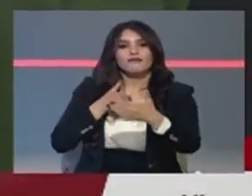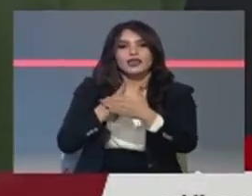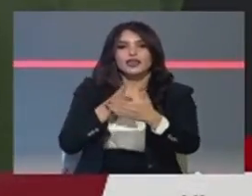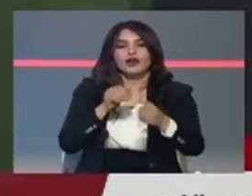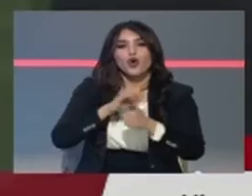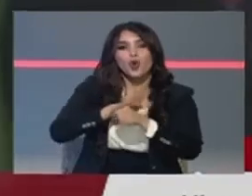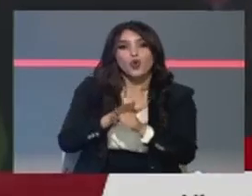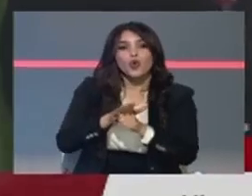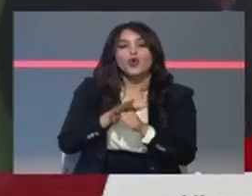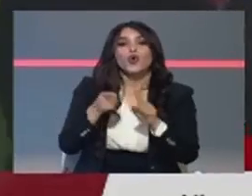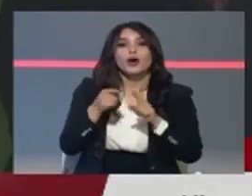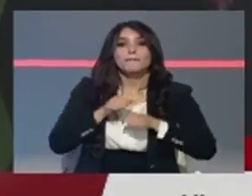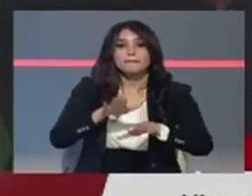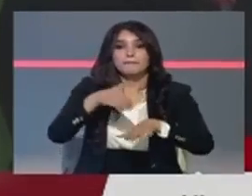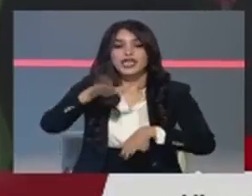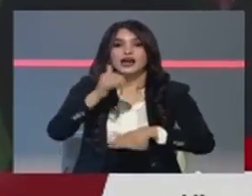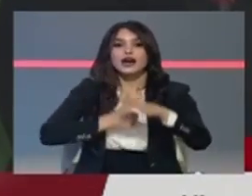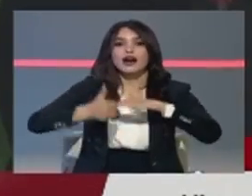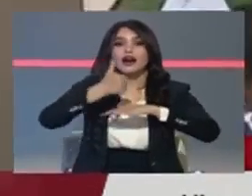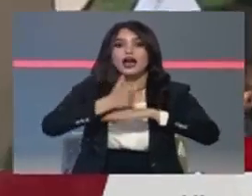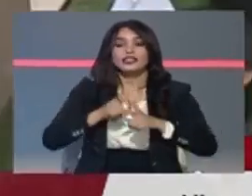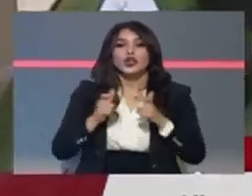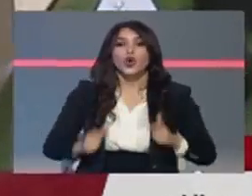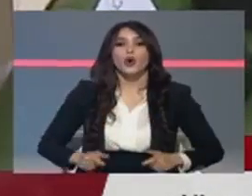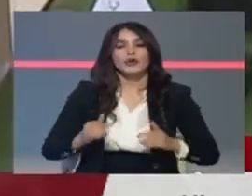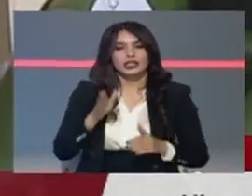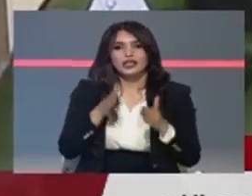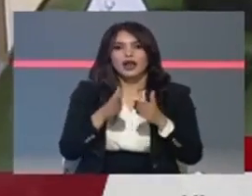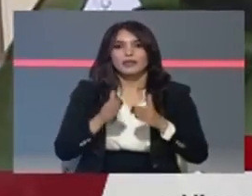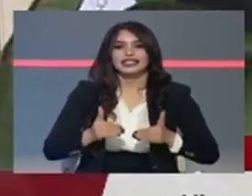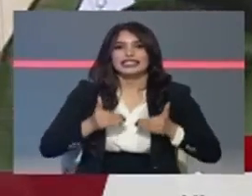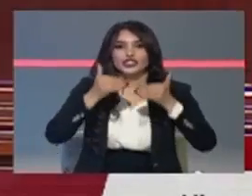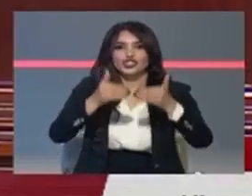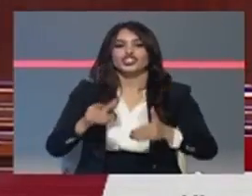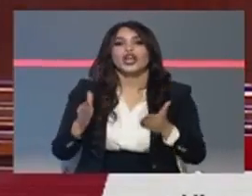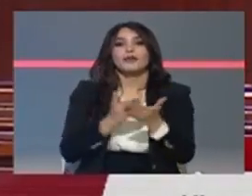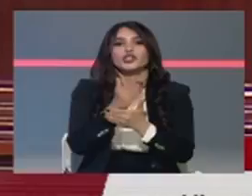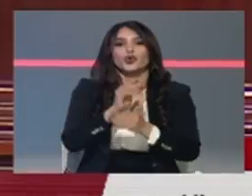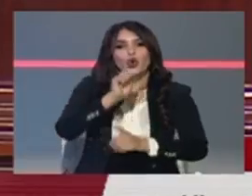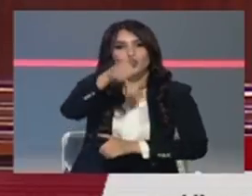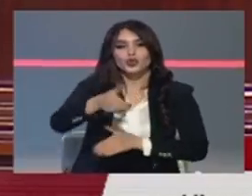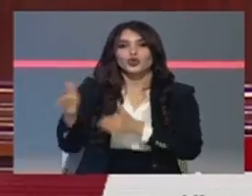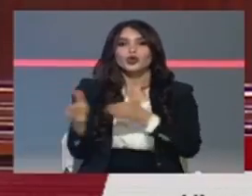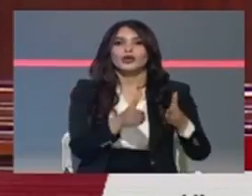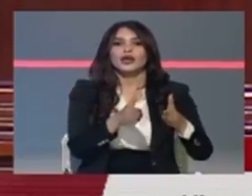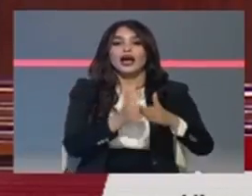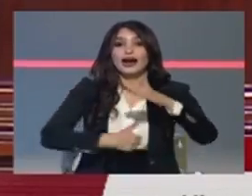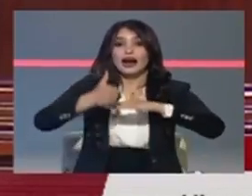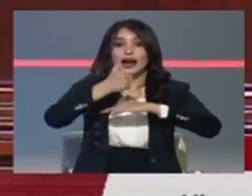لكن رئيس الحكومة إلياس الفخفاخ طلب تأجيل النظر في المشروع إلى يوم الغد. السيد رئيس الحكومة